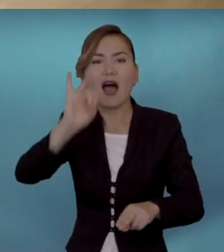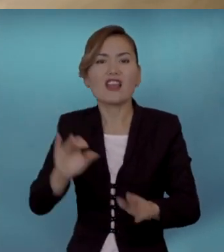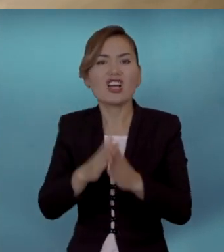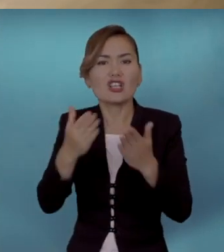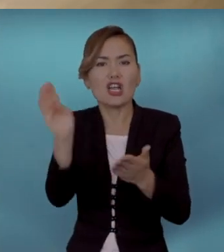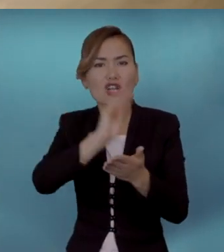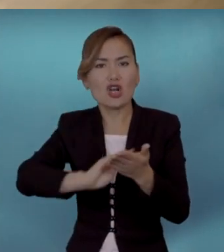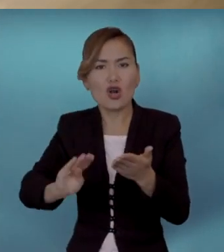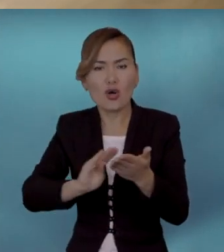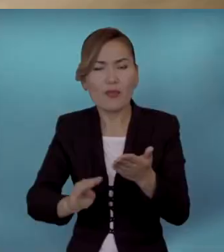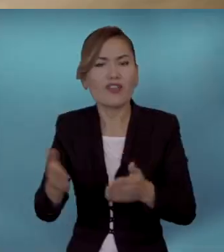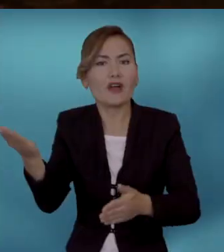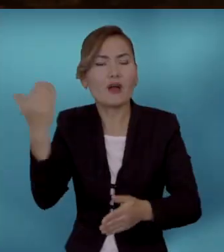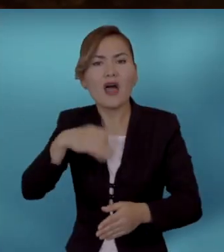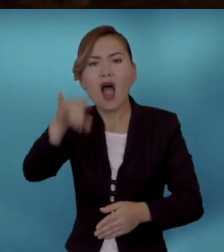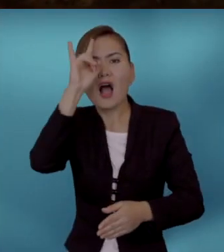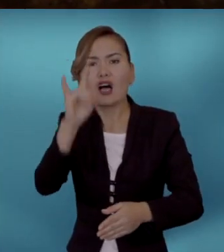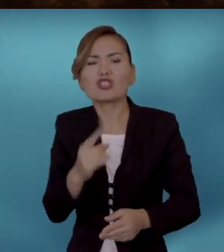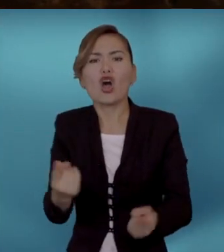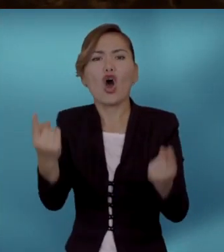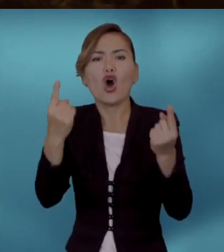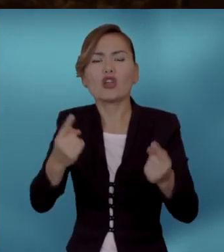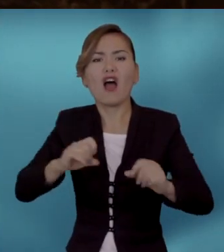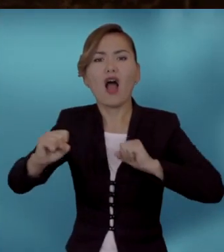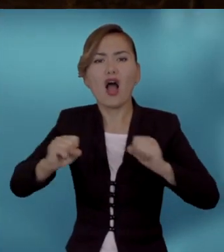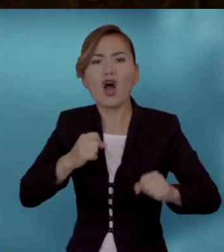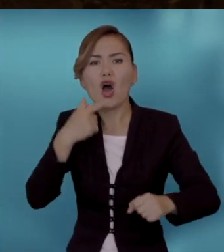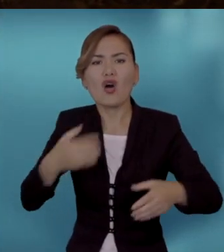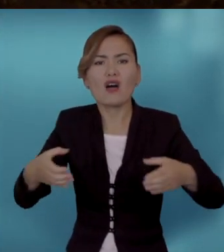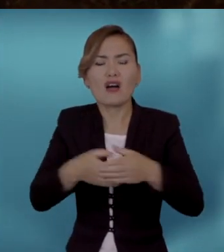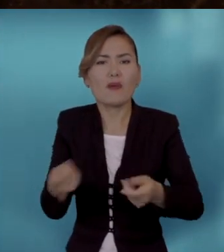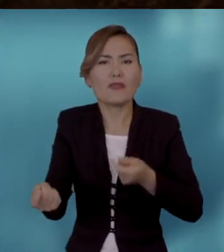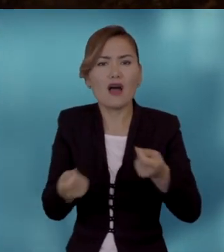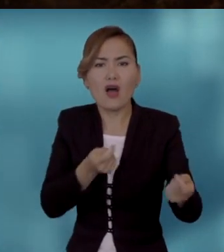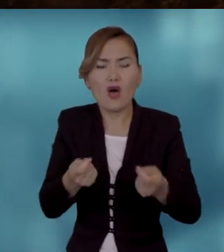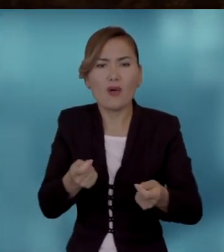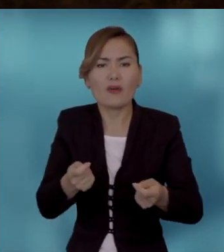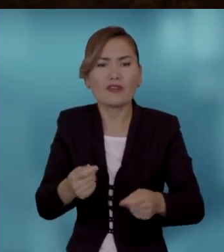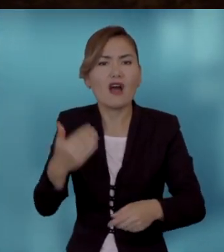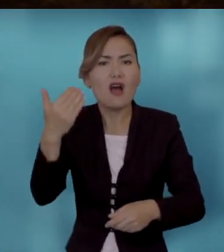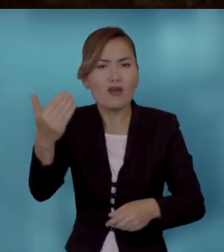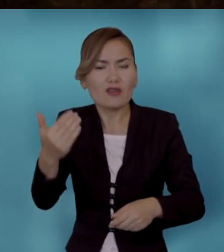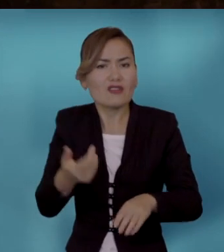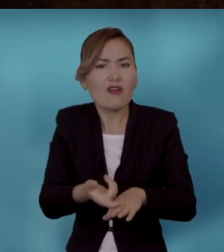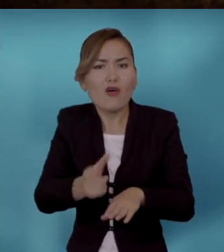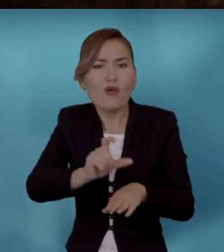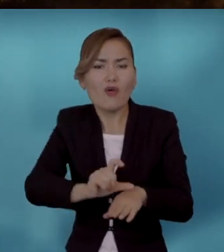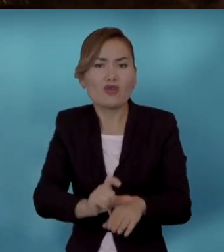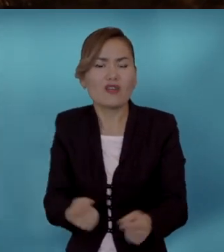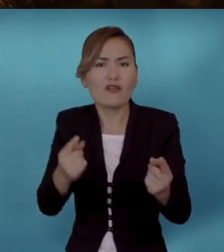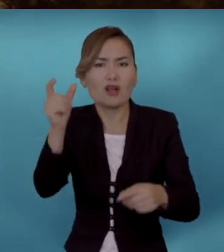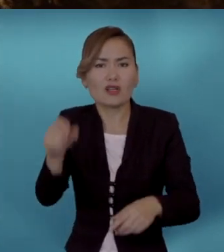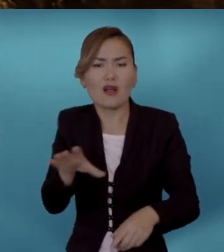Шайбани Қазақтың ұлы қолбасшысы әрі реформаторы Қасым ханды осылай атаған. Шыңғыс хан империясы ыдырағаннан